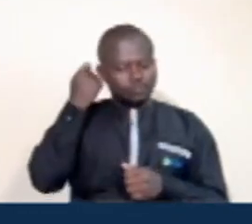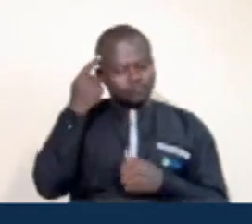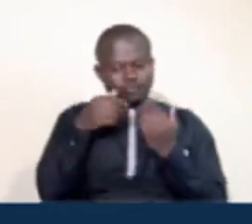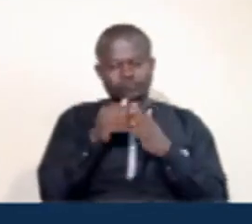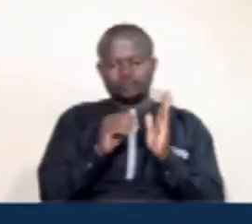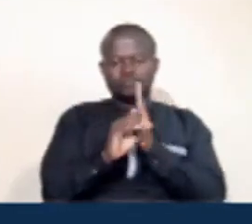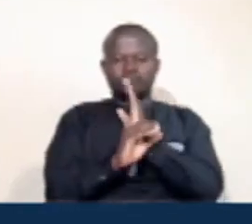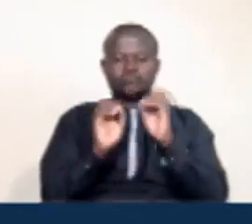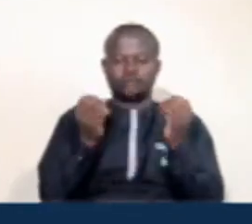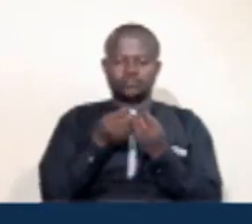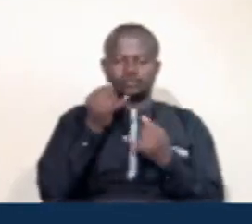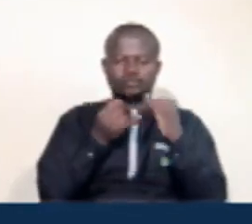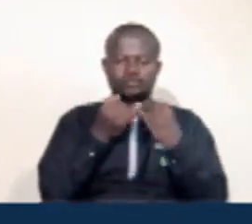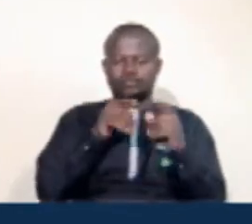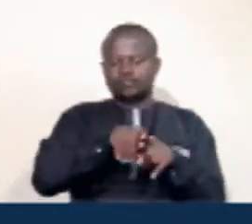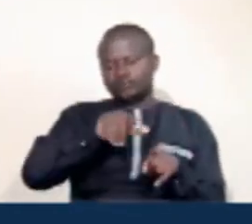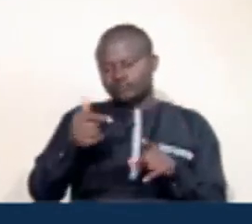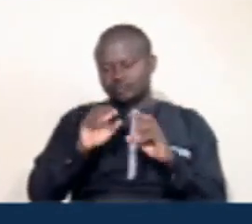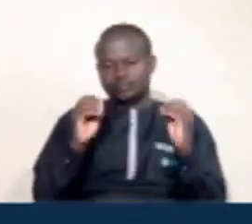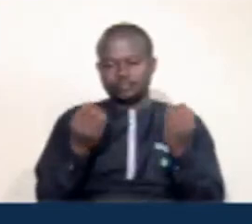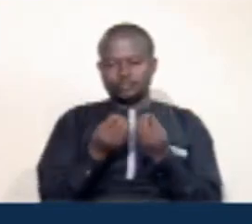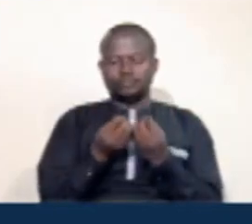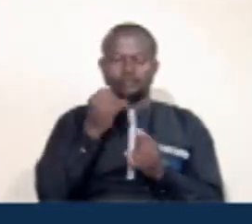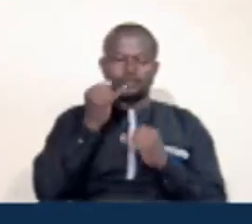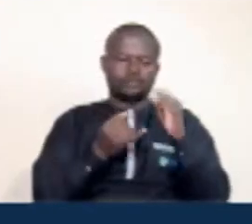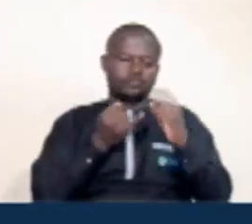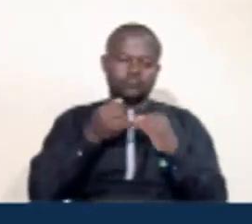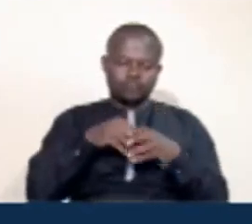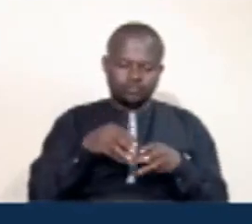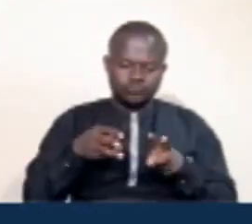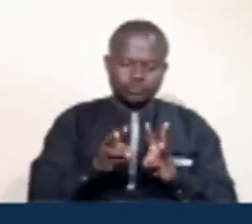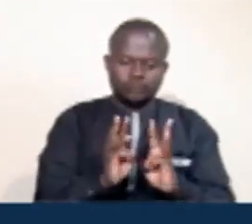ni umuryango mpuzamahanga kimwe n'indi miryango mpuzamahanga mu buryo